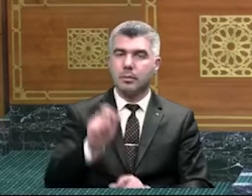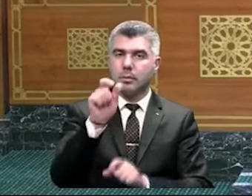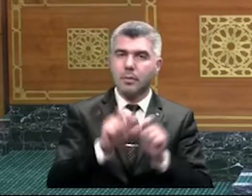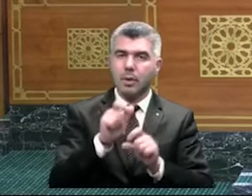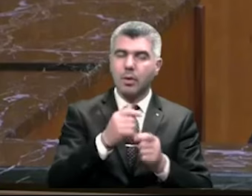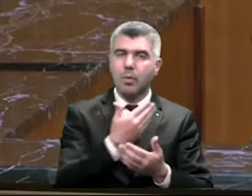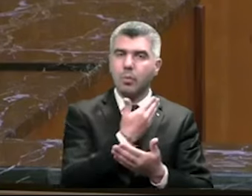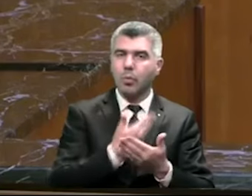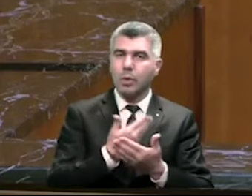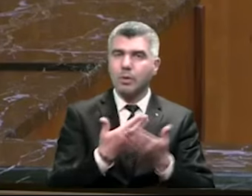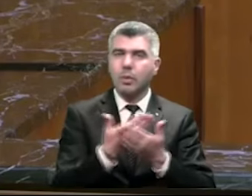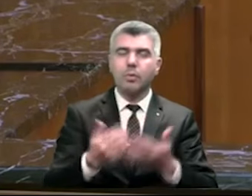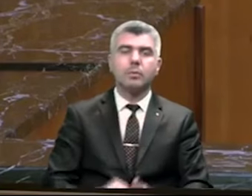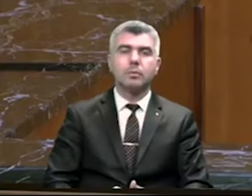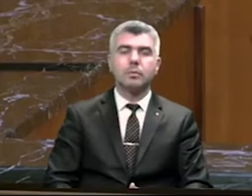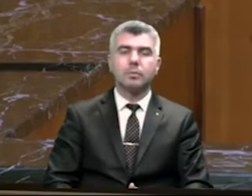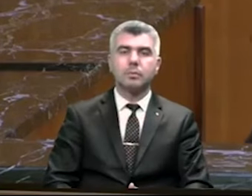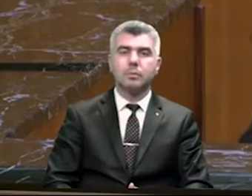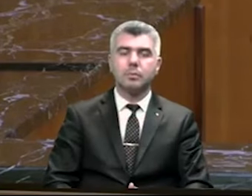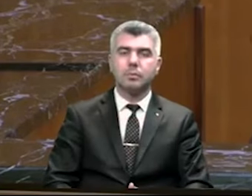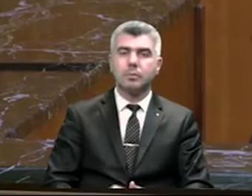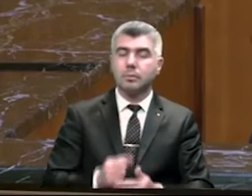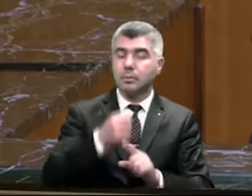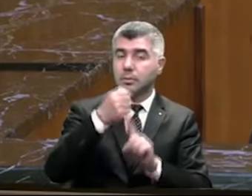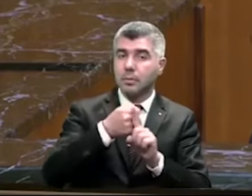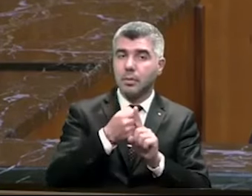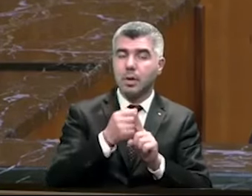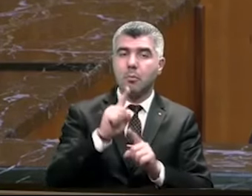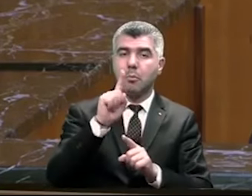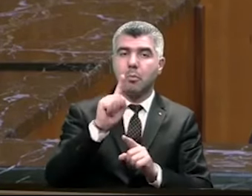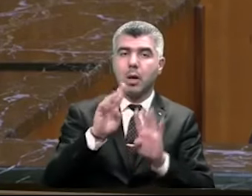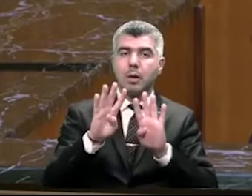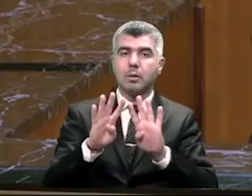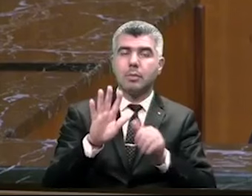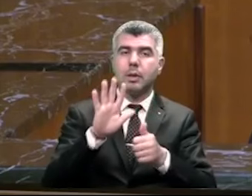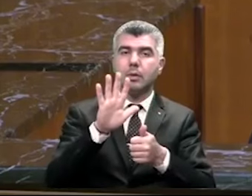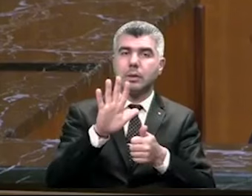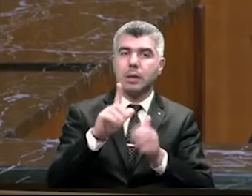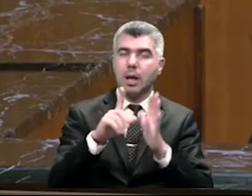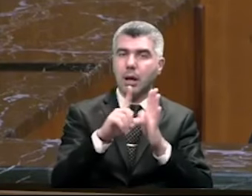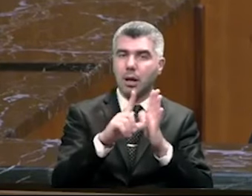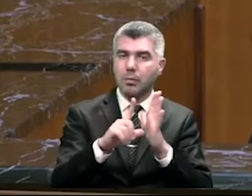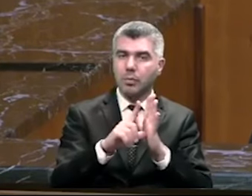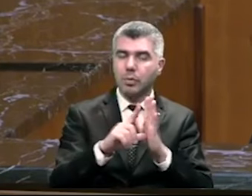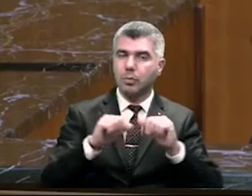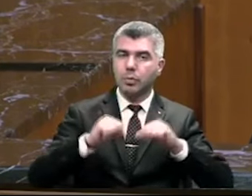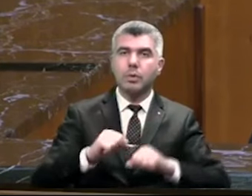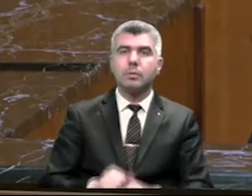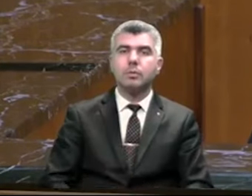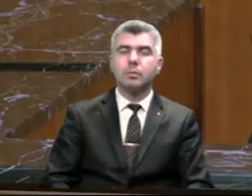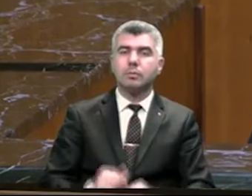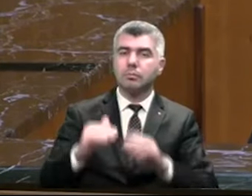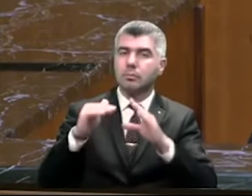المستشارون المحترمون بناء على مقتضيات الماده 168 من الن ظام الداخلي للمجلس